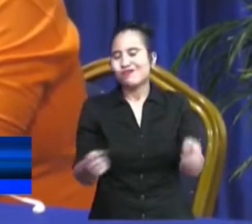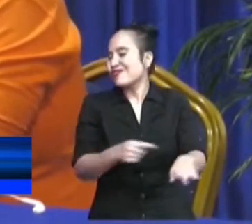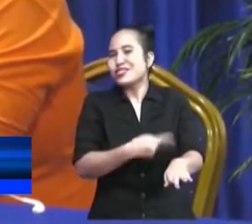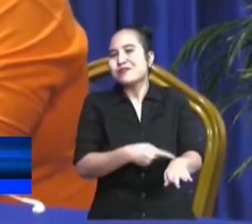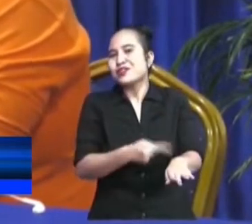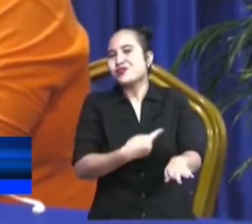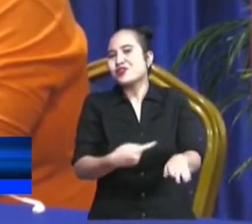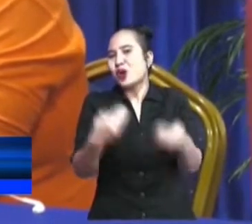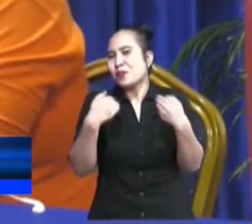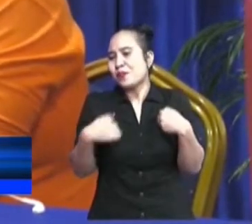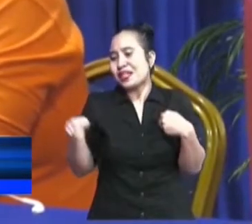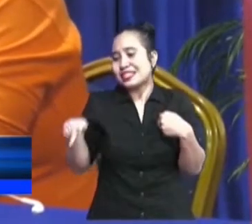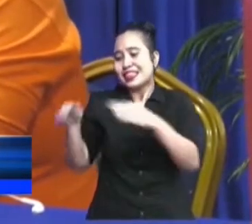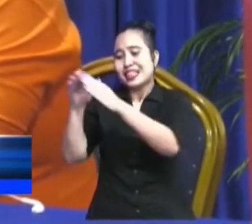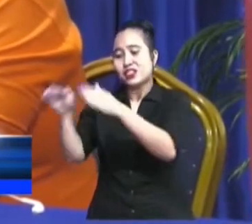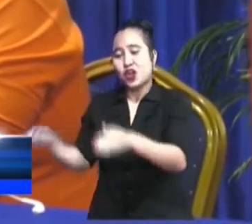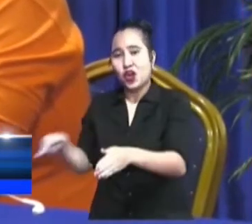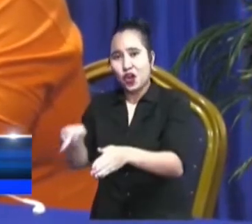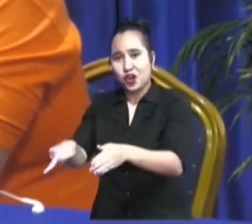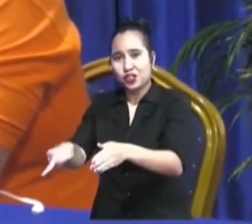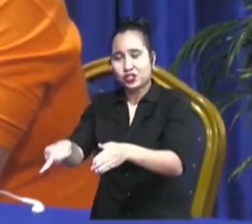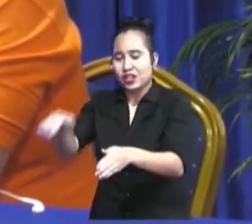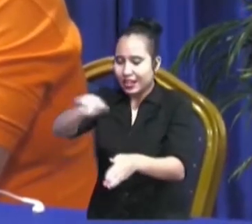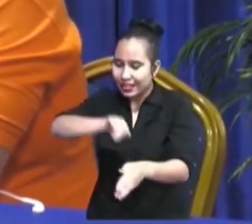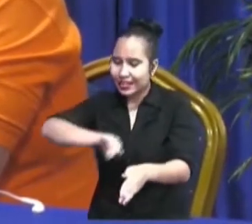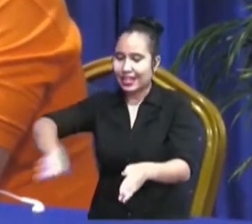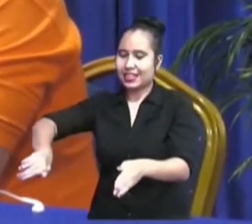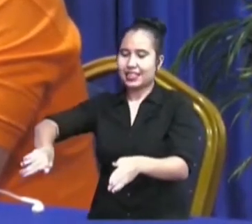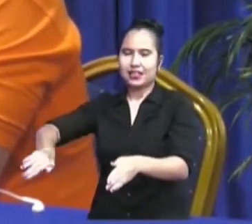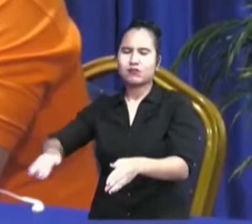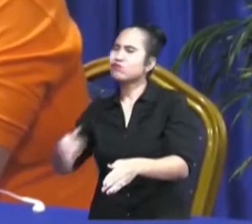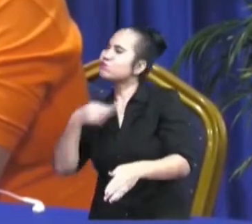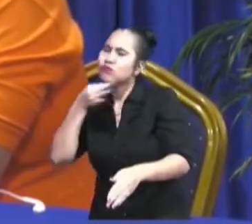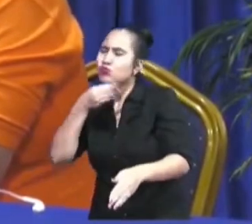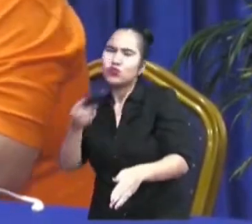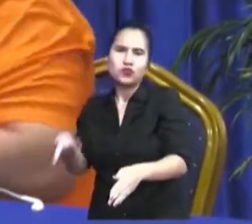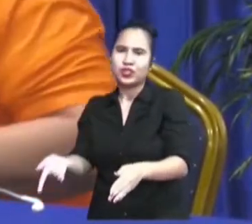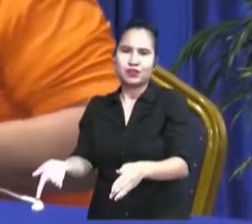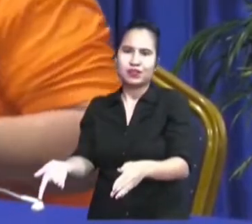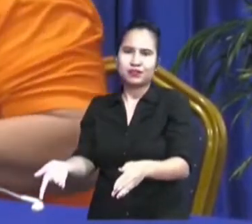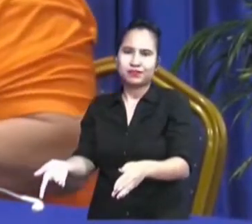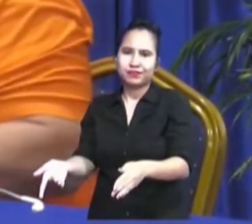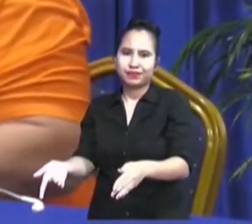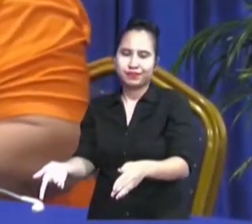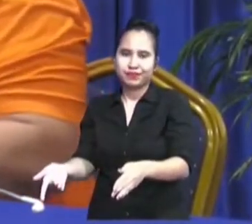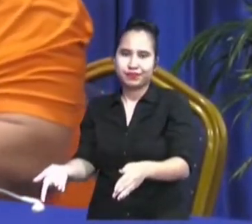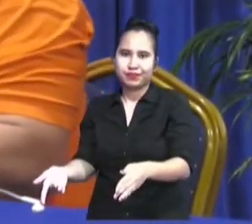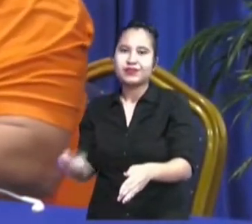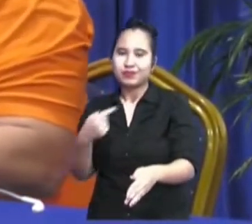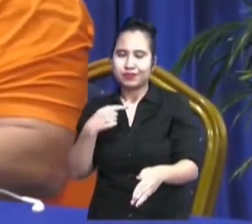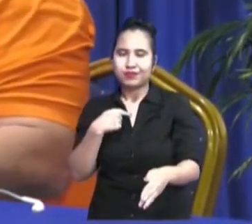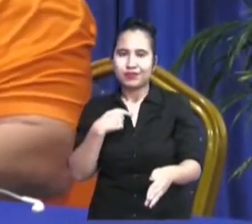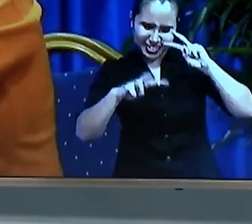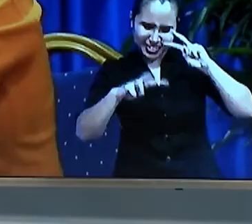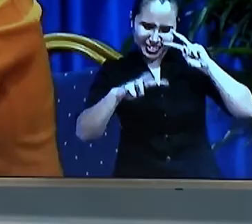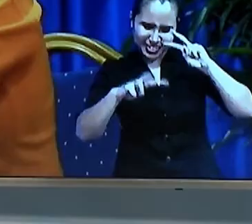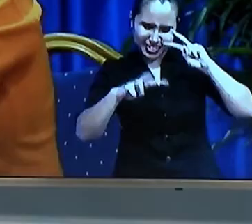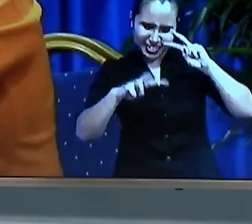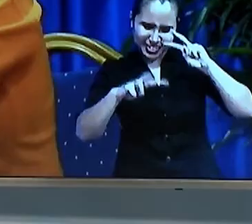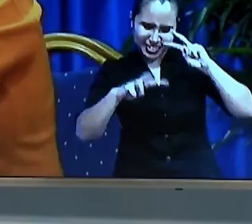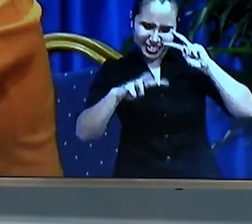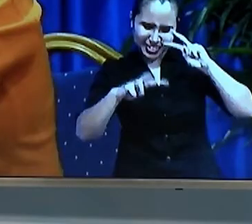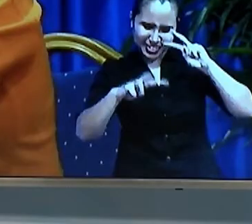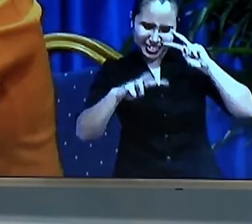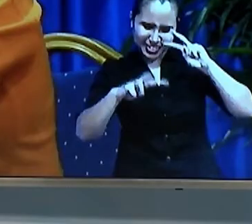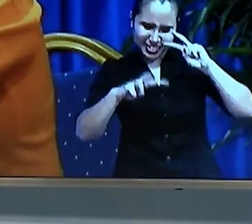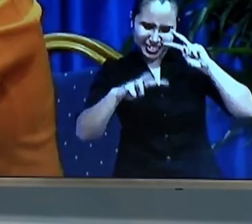de mensen in het huis zelf in thuisquarantaine verder te houden. Dus dat is de situatie. Dat wil ik even aanvullen.